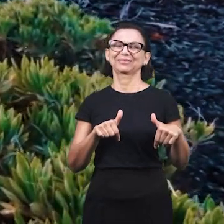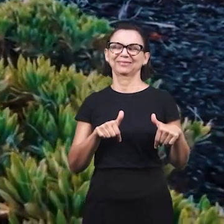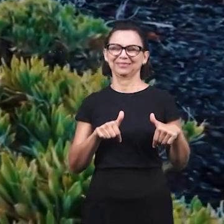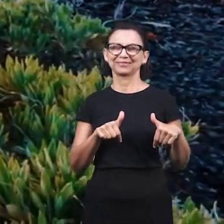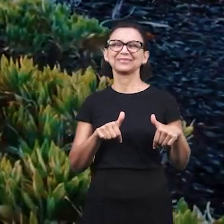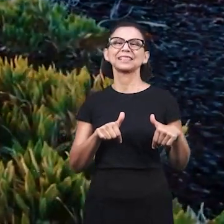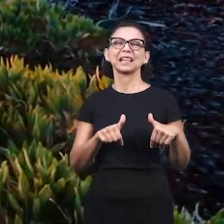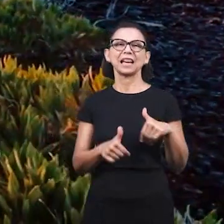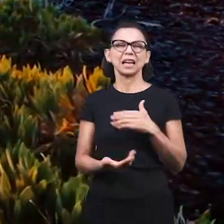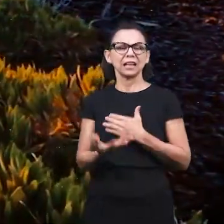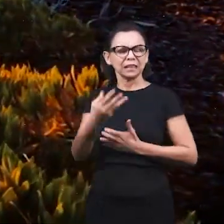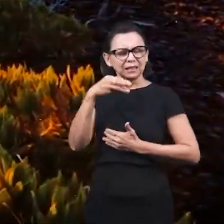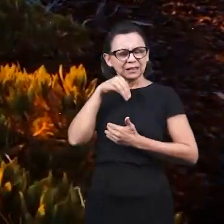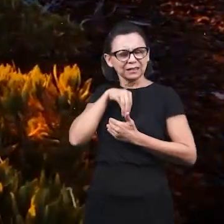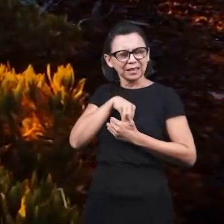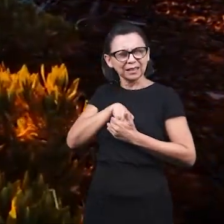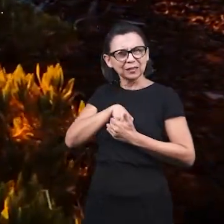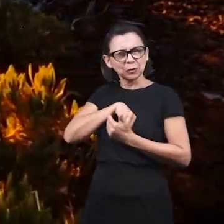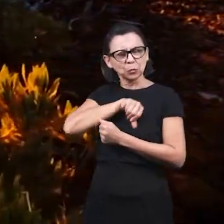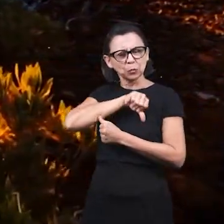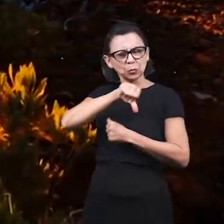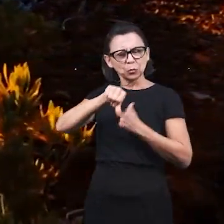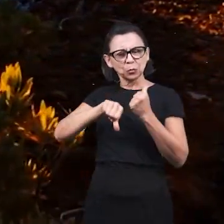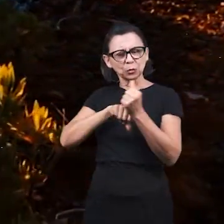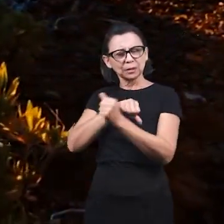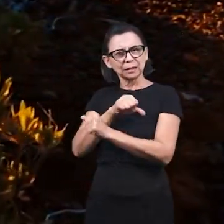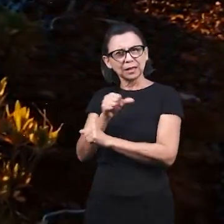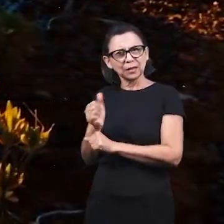войти и воссиять в тебе навеки.